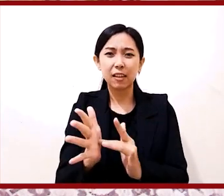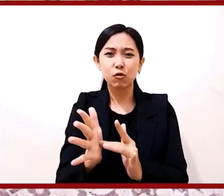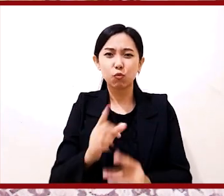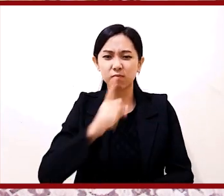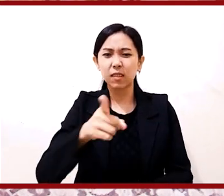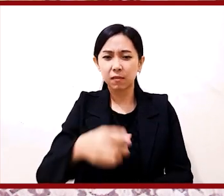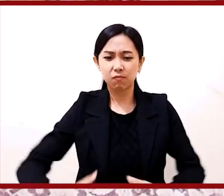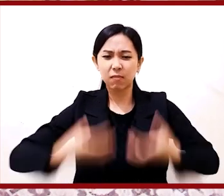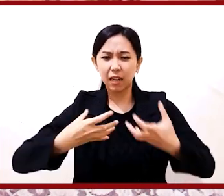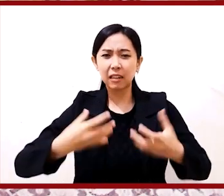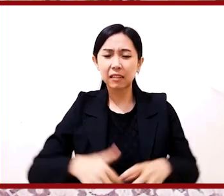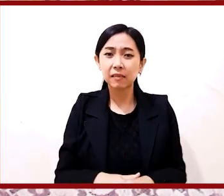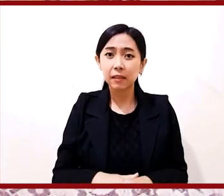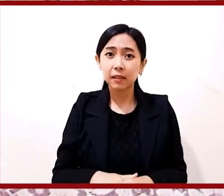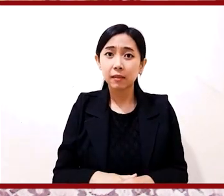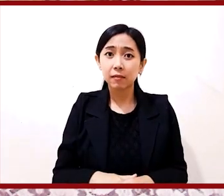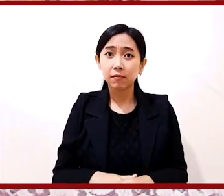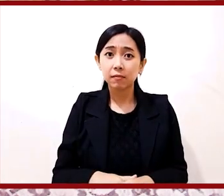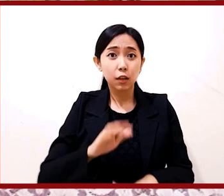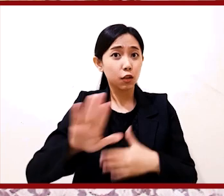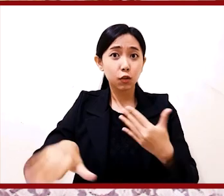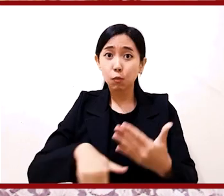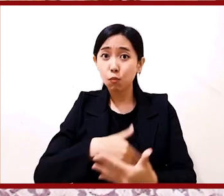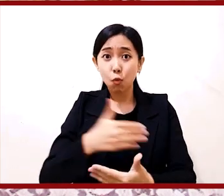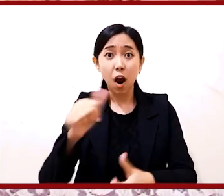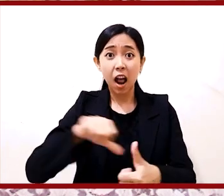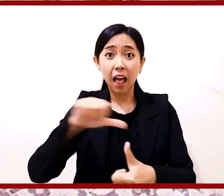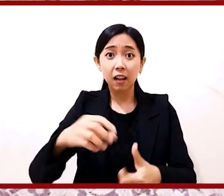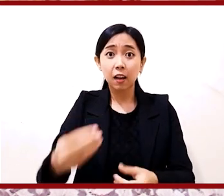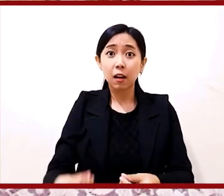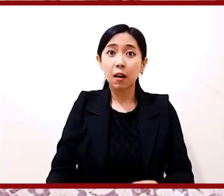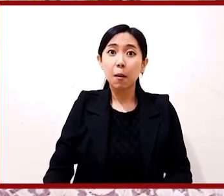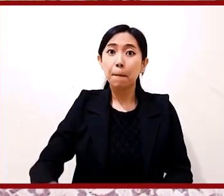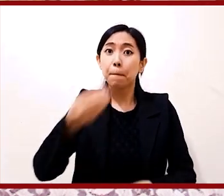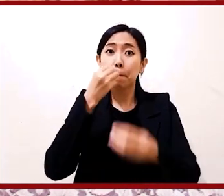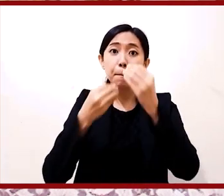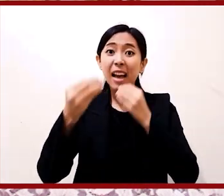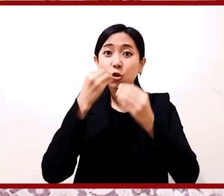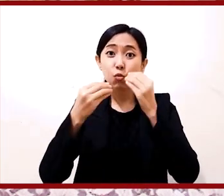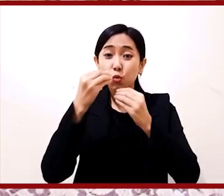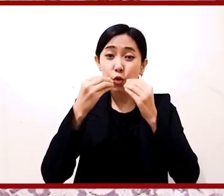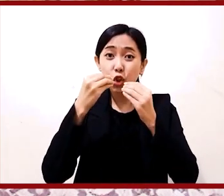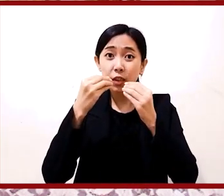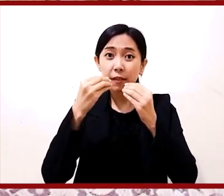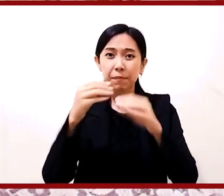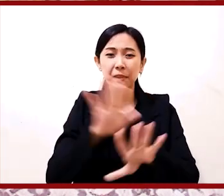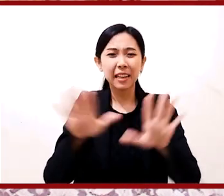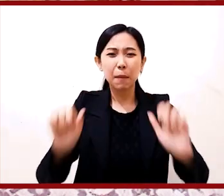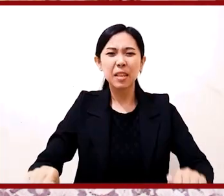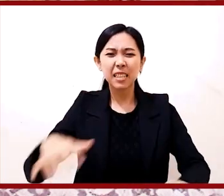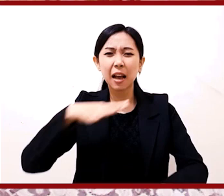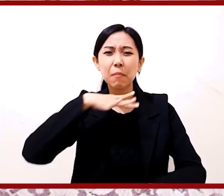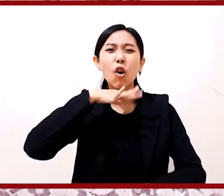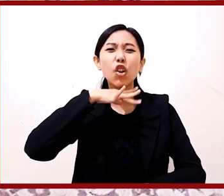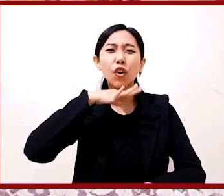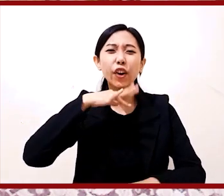Yesus. Pada ayat 18 Yesus mengatakan, segala sesuatu yang masuk ke dalam seseorang tidak